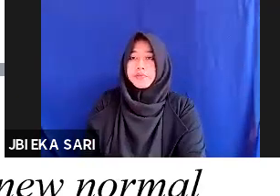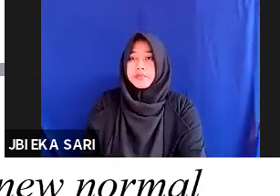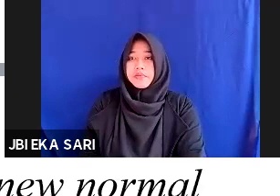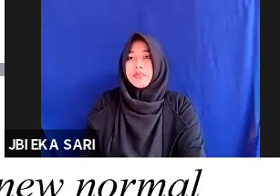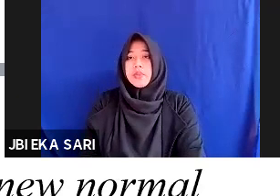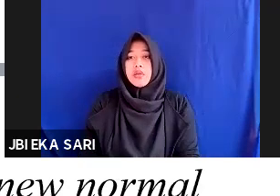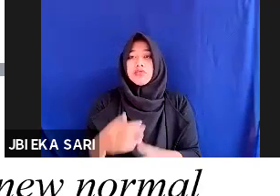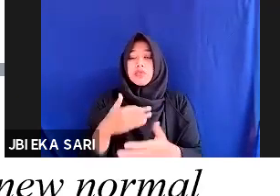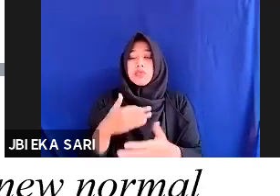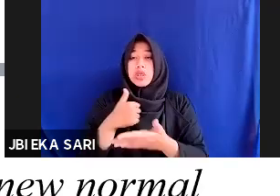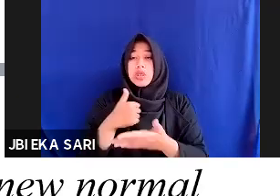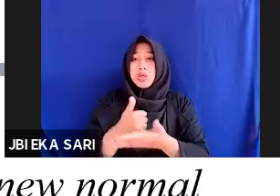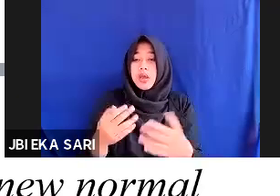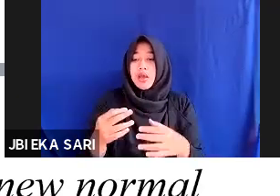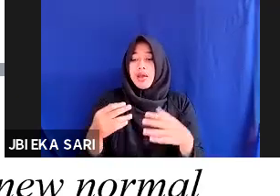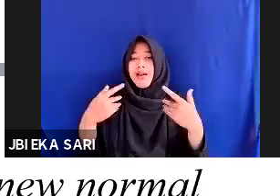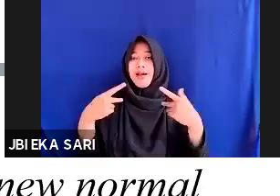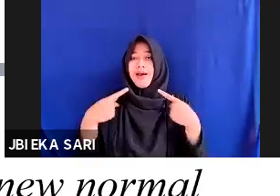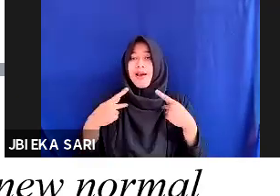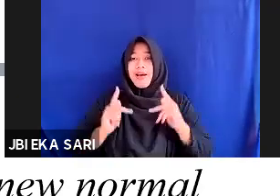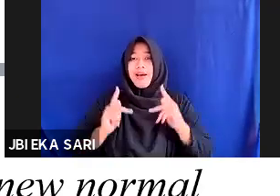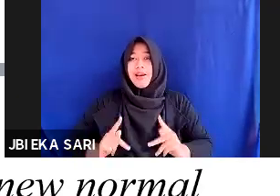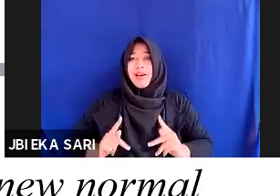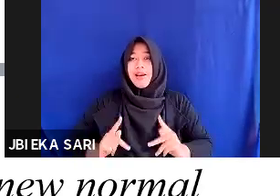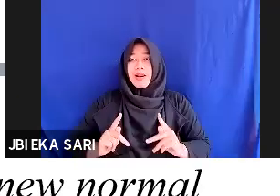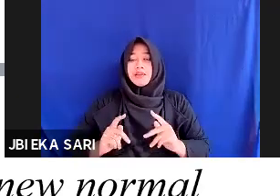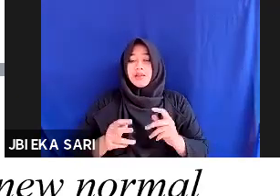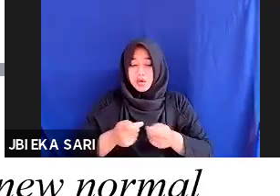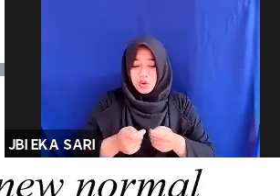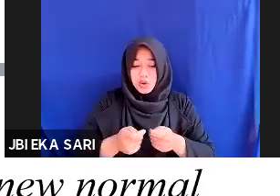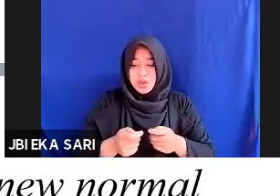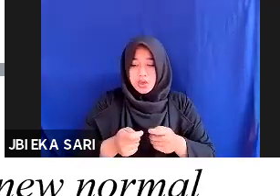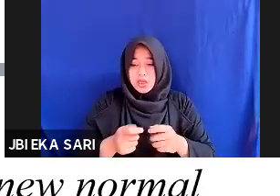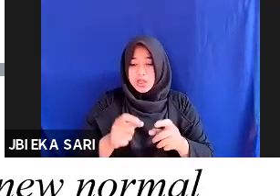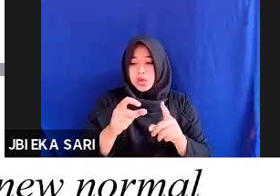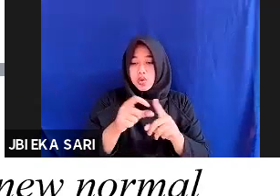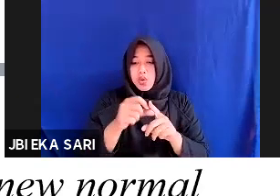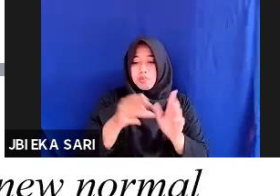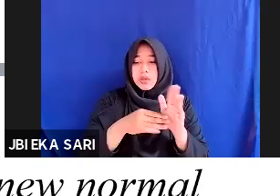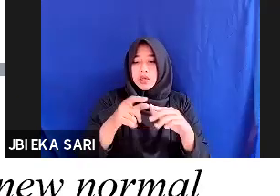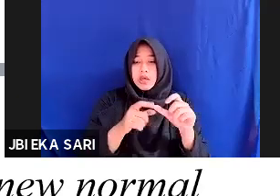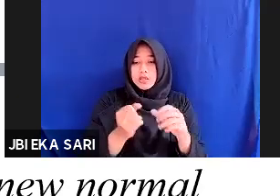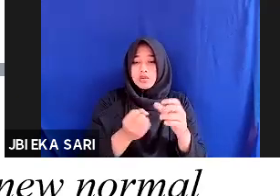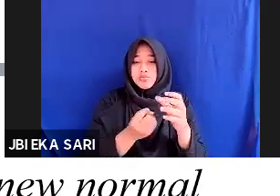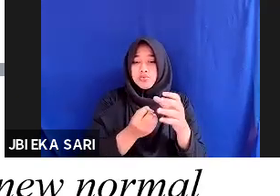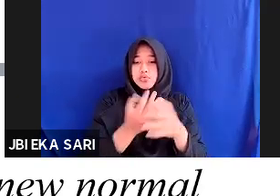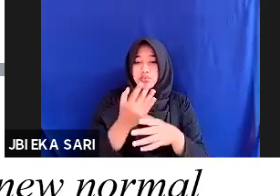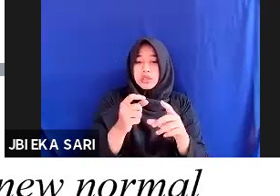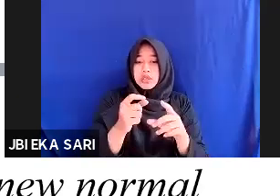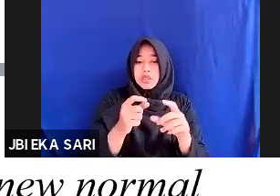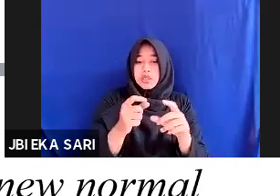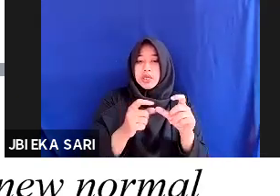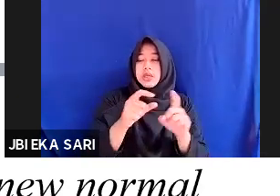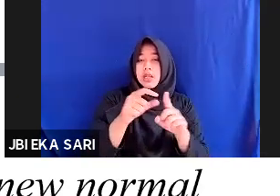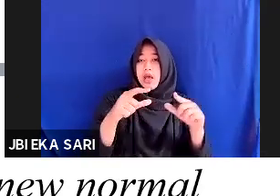dikelola prudent dan didominasi oleh konsumsi, sumber daya alam, UMKM, dan transformasi digital